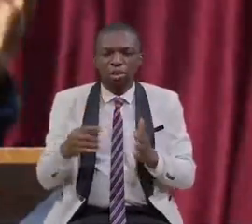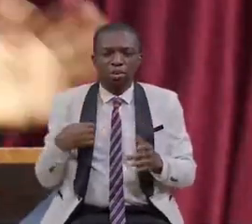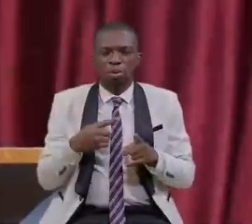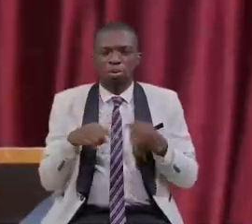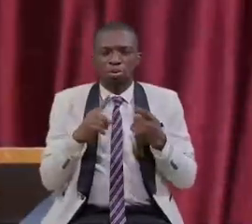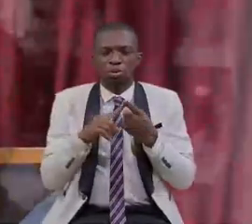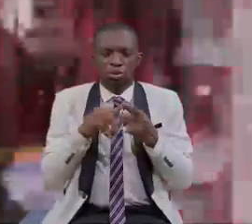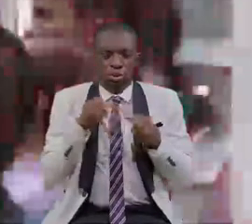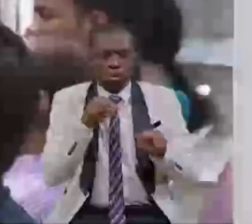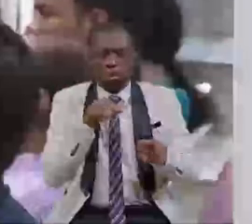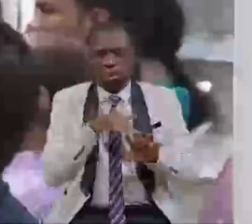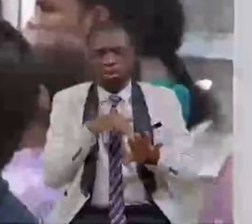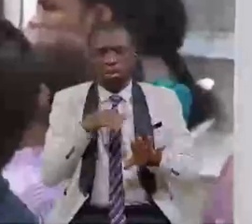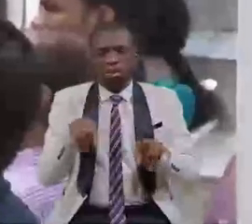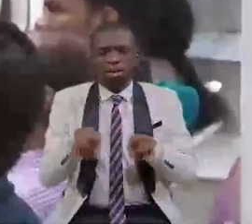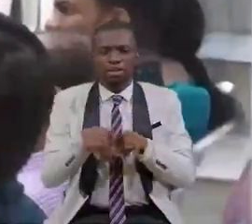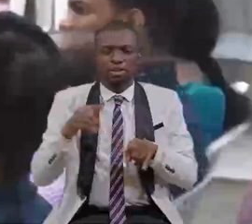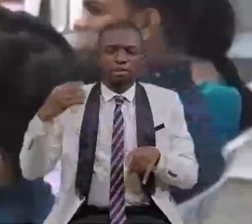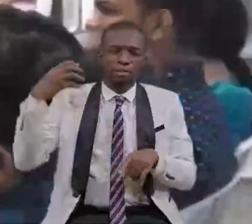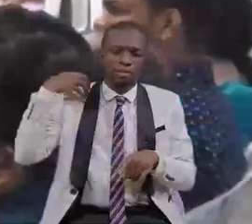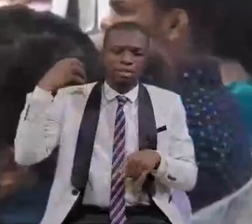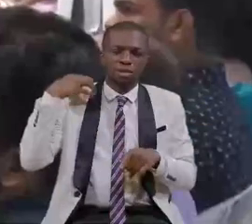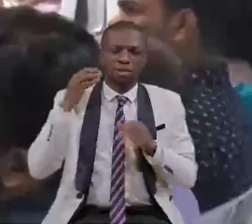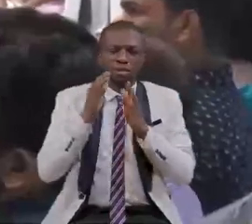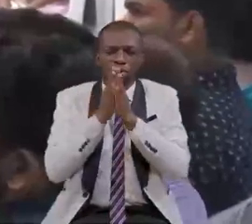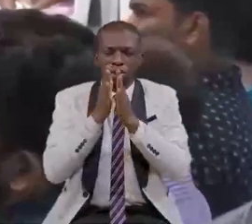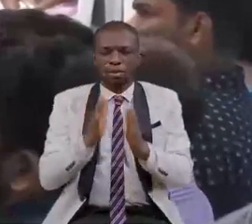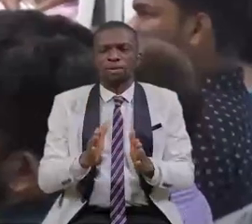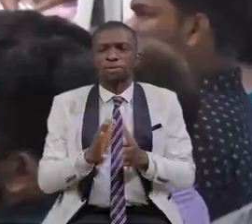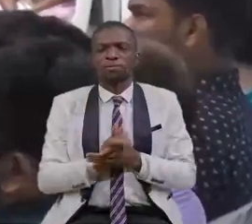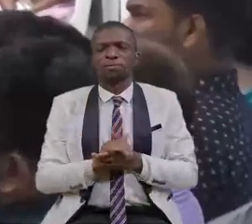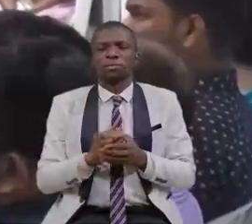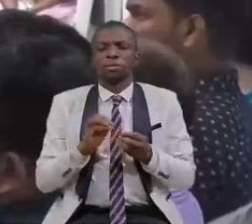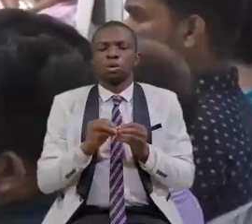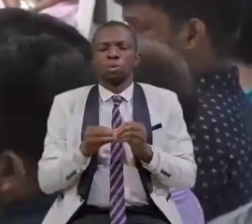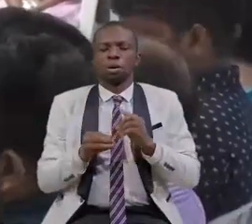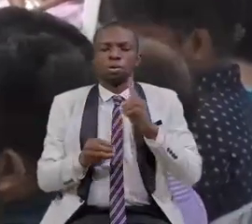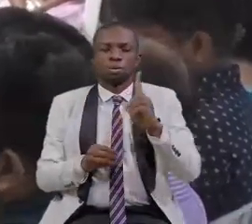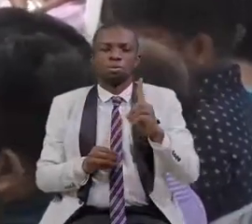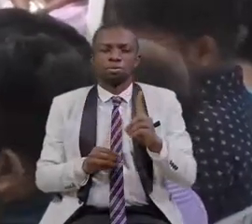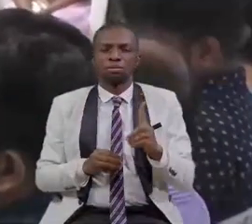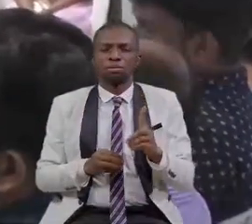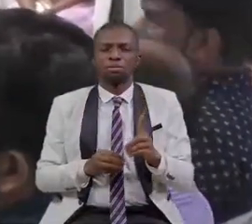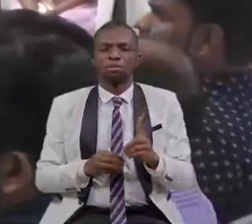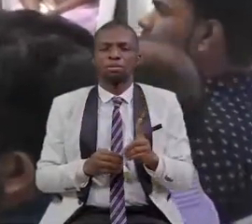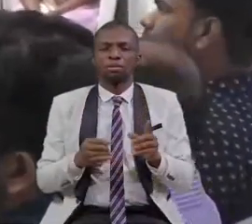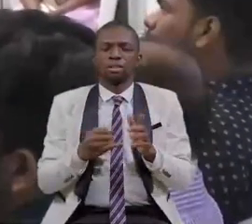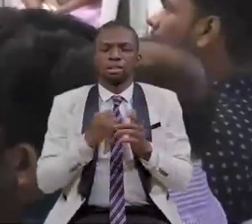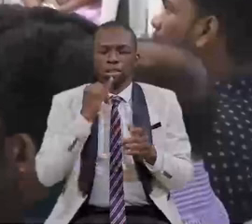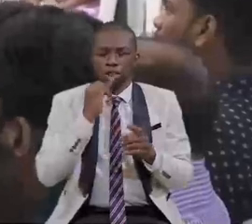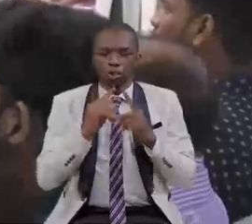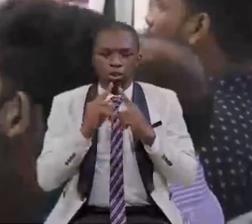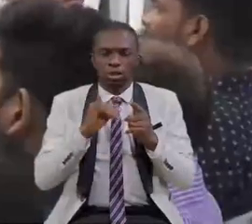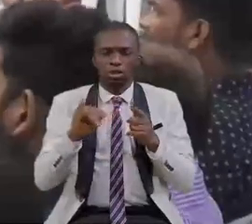C'est la prière que nous allons voir comme un modèle principal. Numéro 1, il parlait à Dieu au ciel.